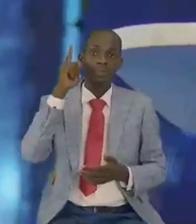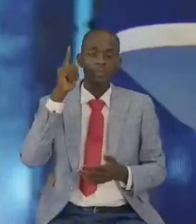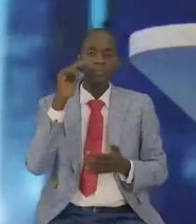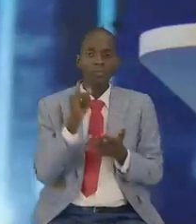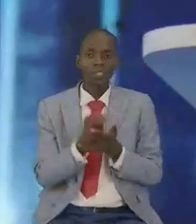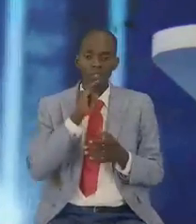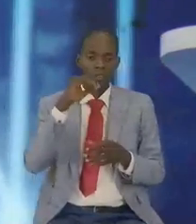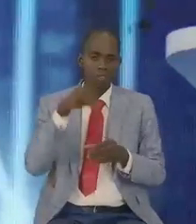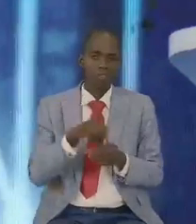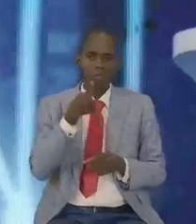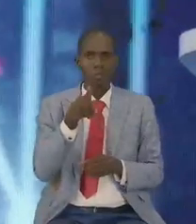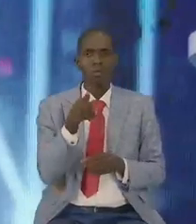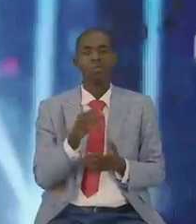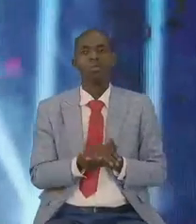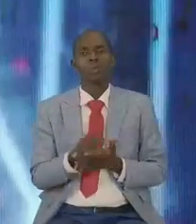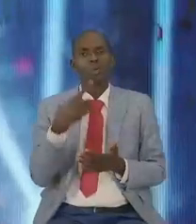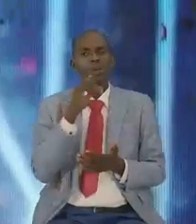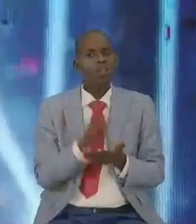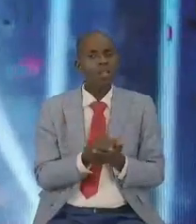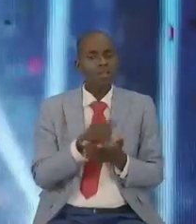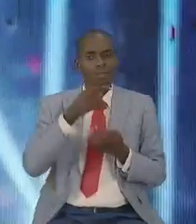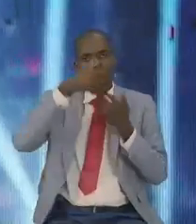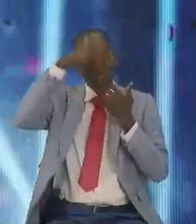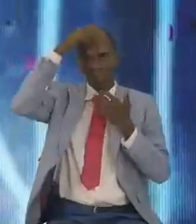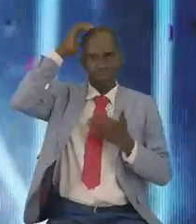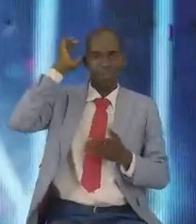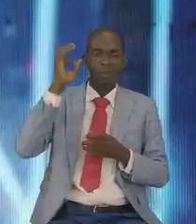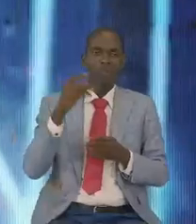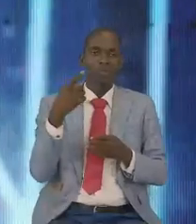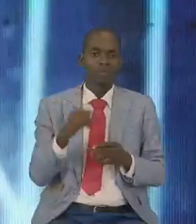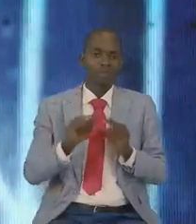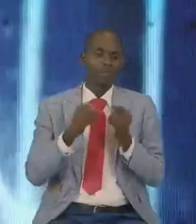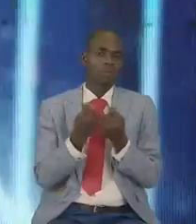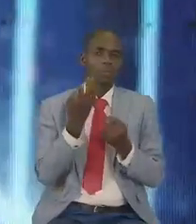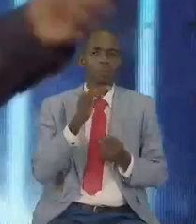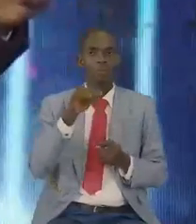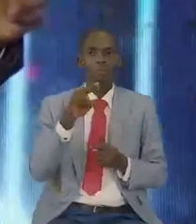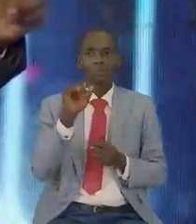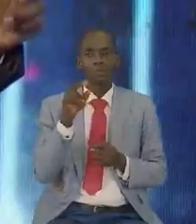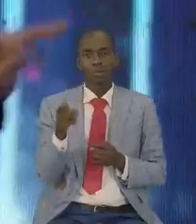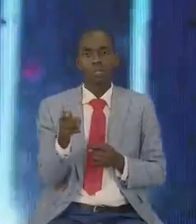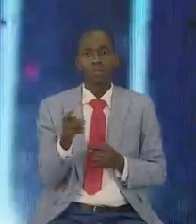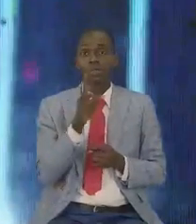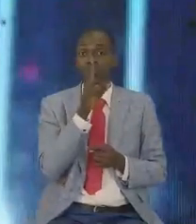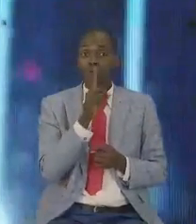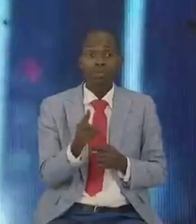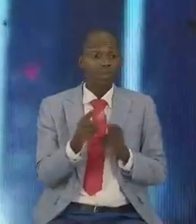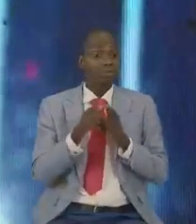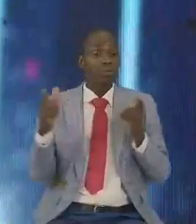Celui qui est en vous, c'est qui? L'agneau. Le lion de la tribu de Juda. Le vrai lion.